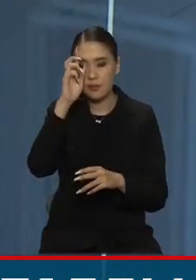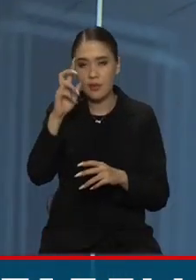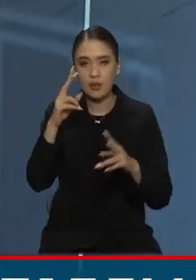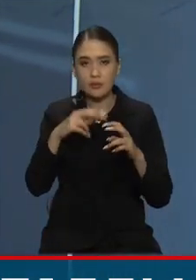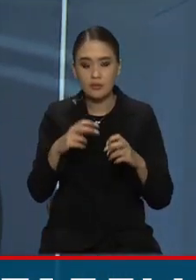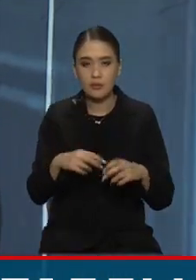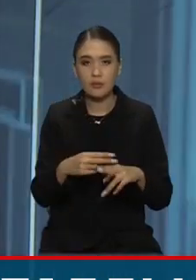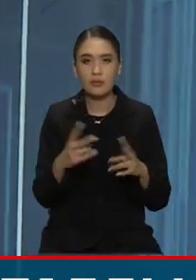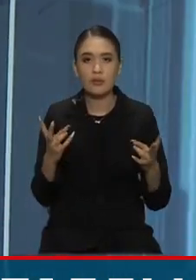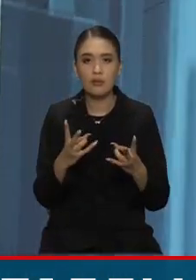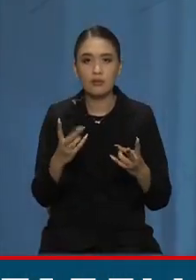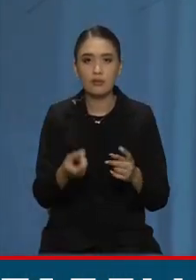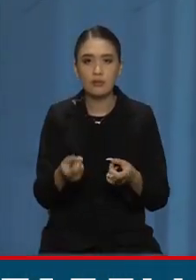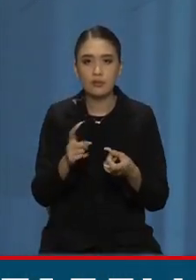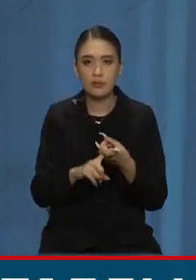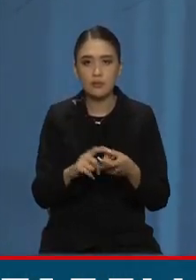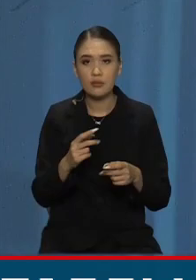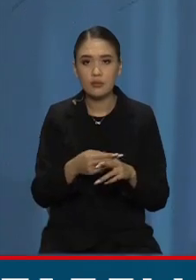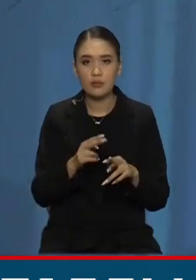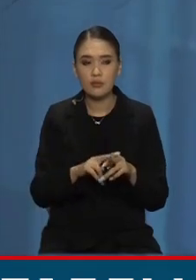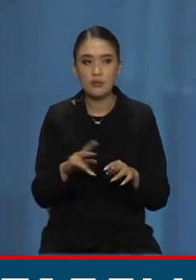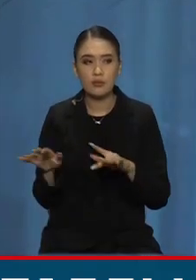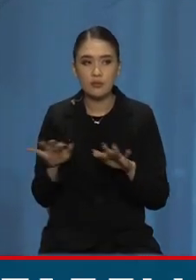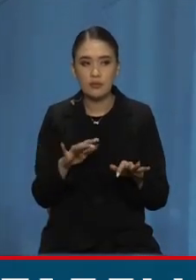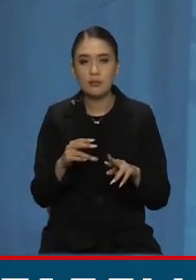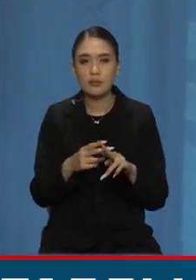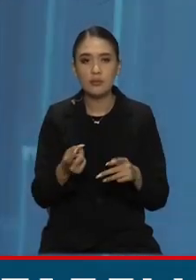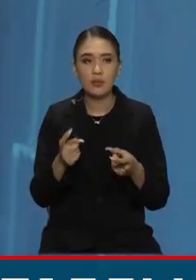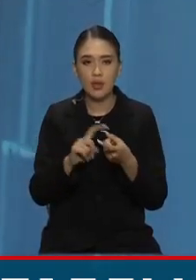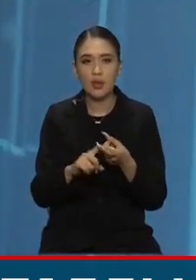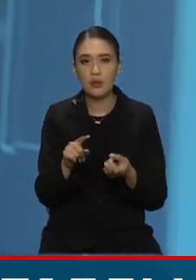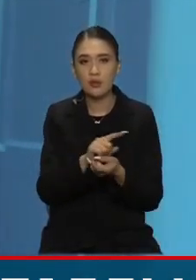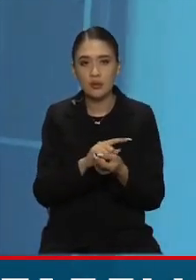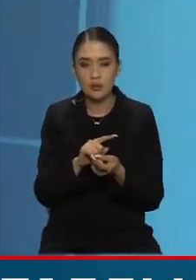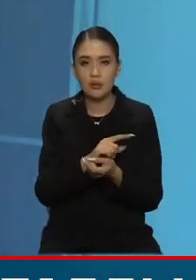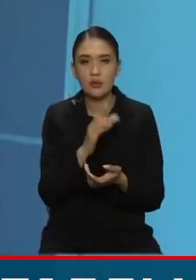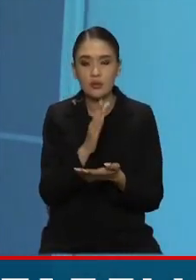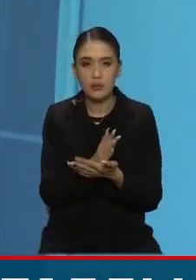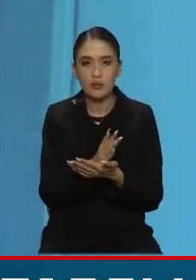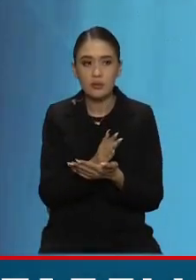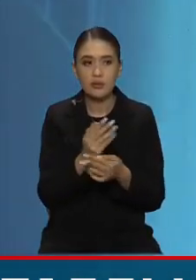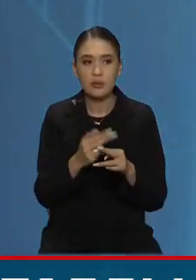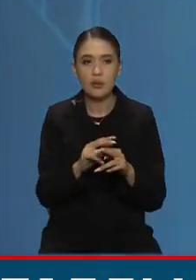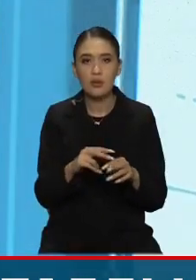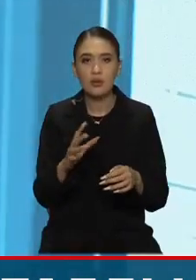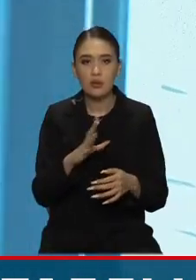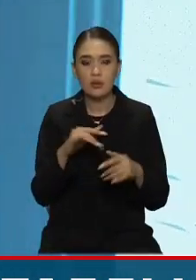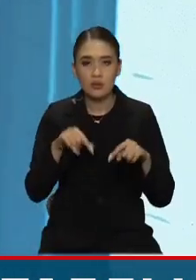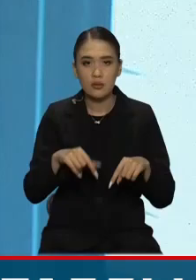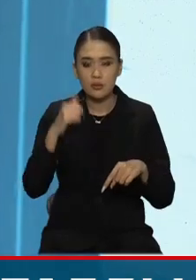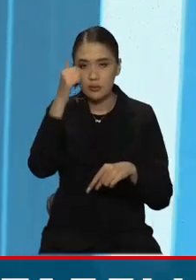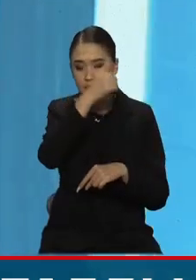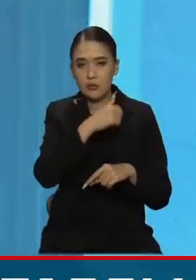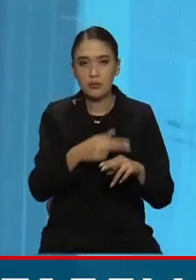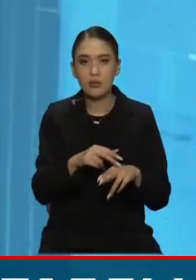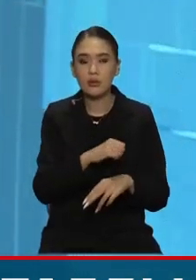басқарудың қажеттіліктеріне байланысты, мемлекет қызметтің қажеттіліктеріне байланысты тиісті өзгерістер енгіземіз. Яғни осы жылдың